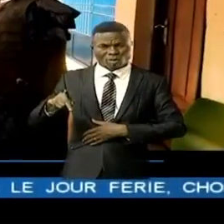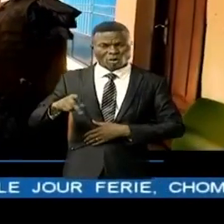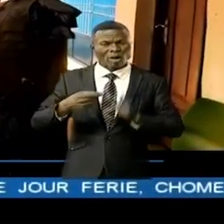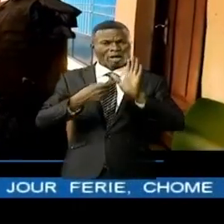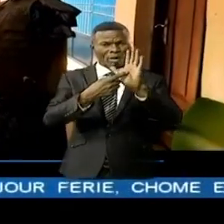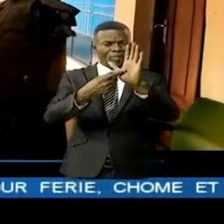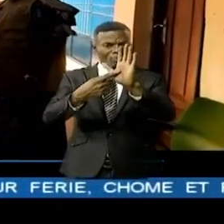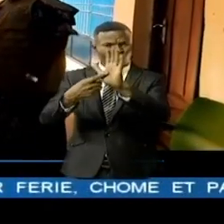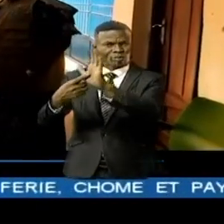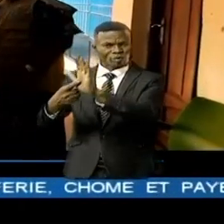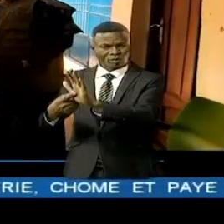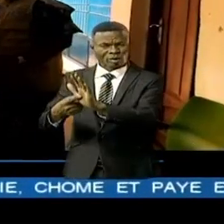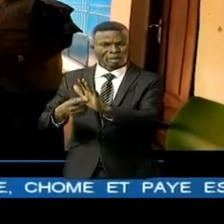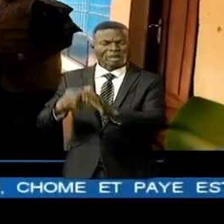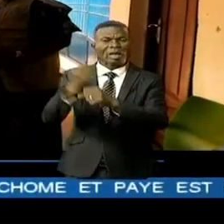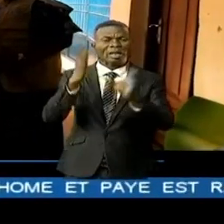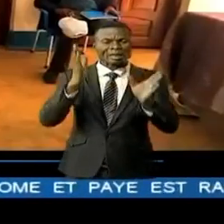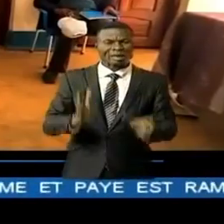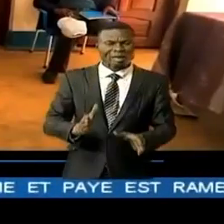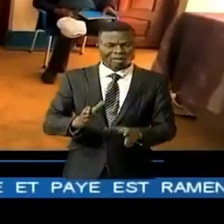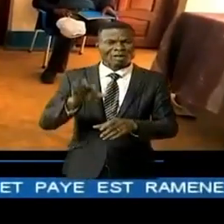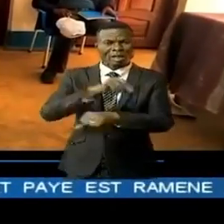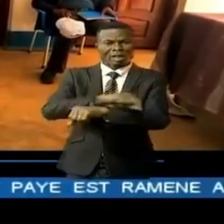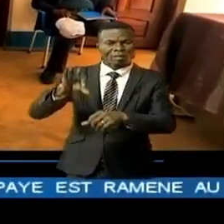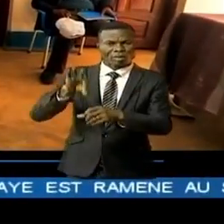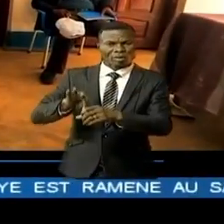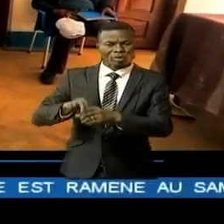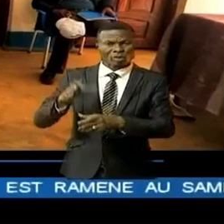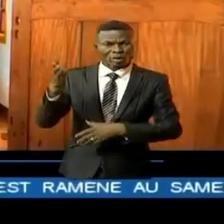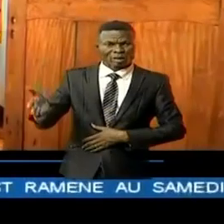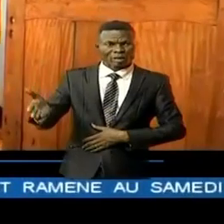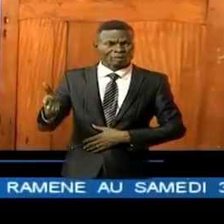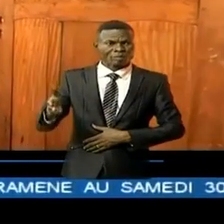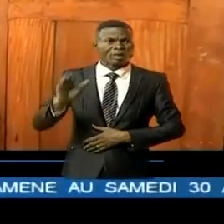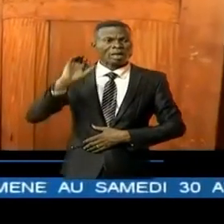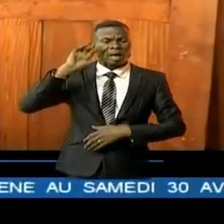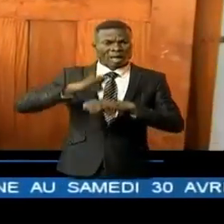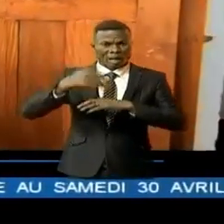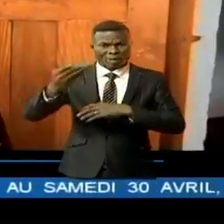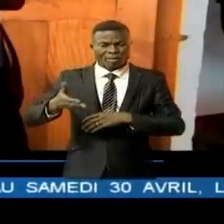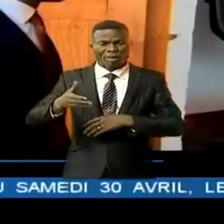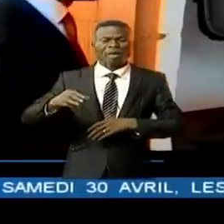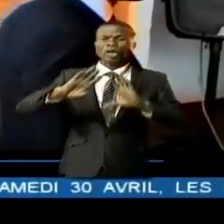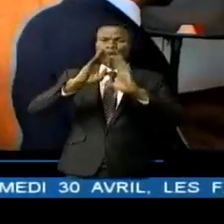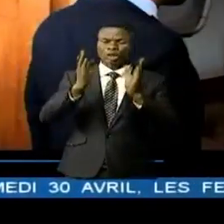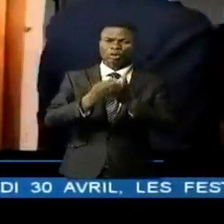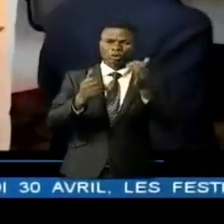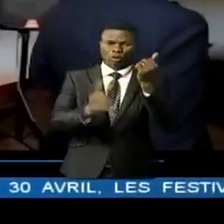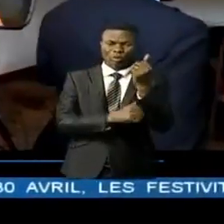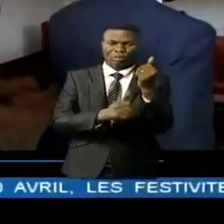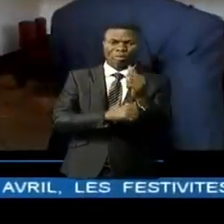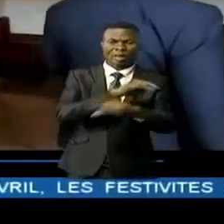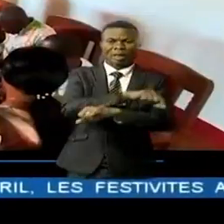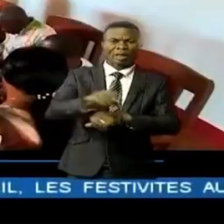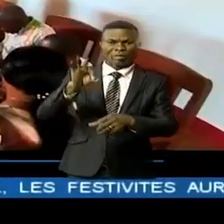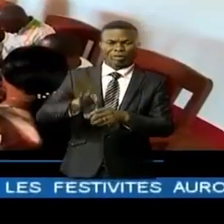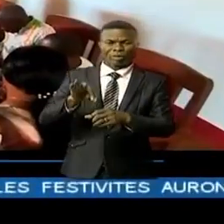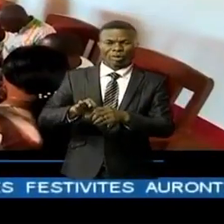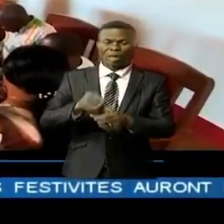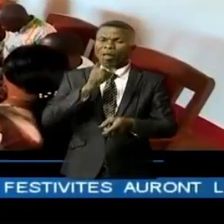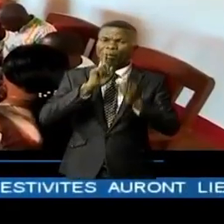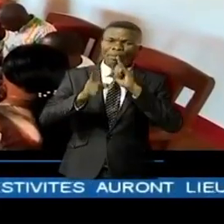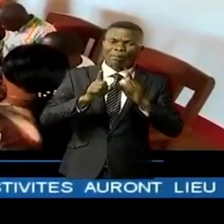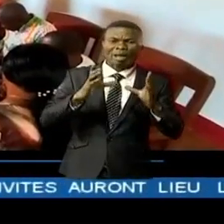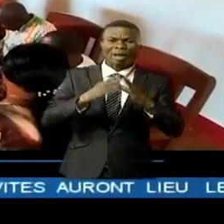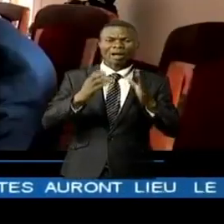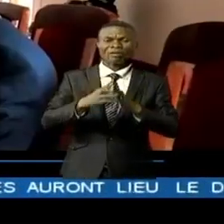la présentation des agents et cadres de la CENI Bas-Uélé. Le lendemain, ce membre de la plénière de la CENI s'est entretenu avec